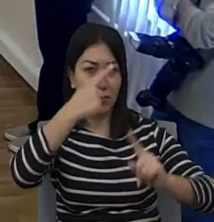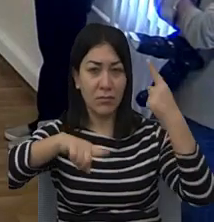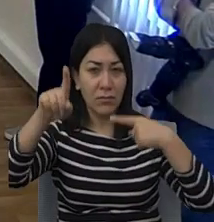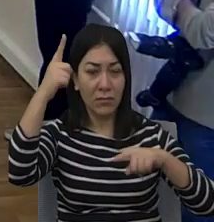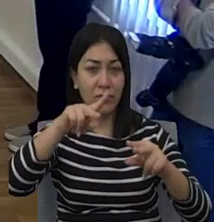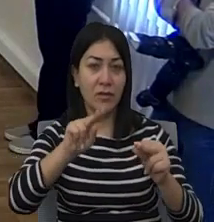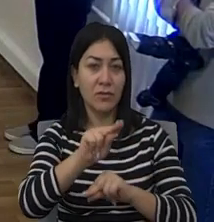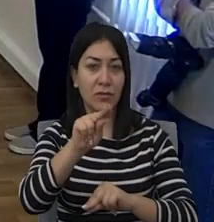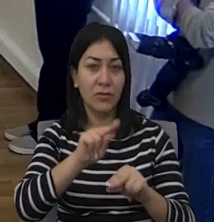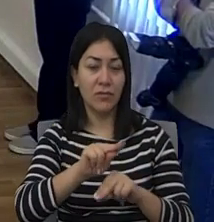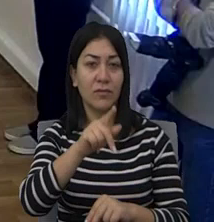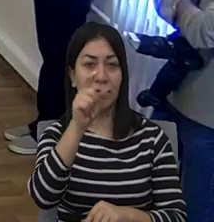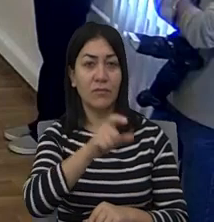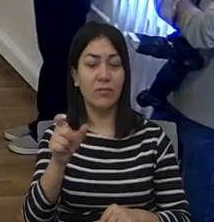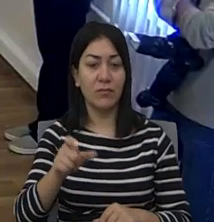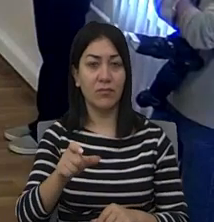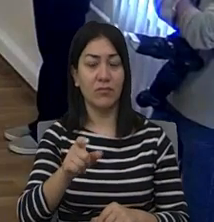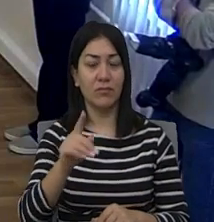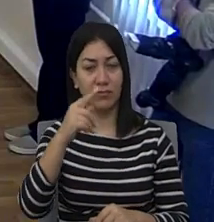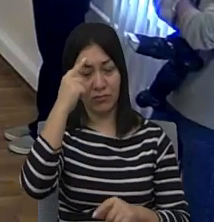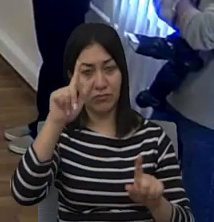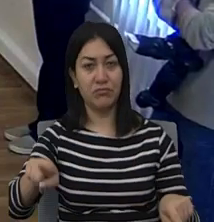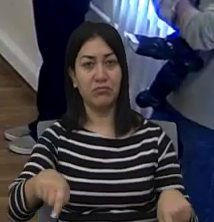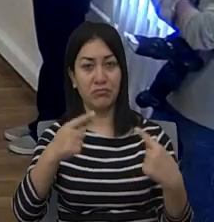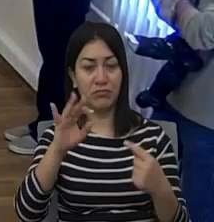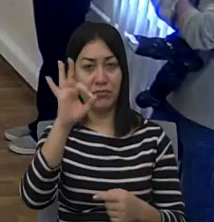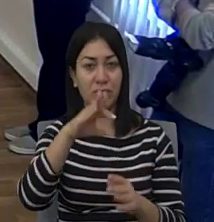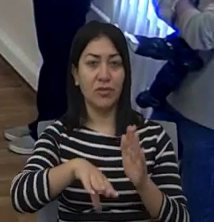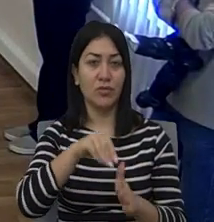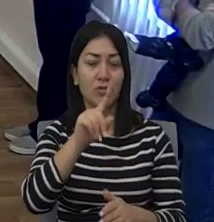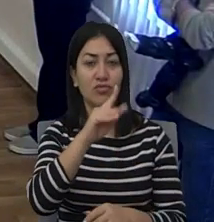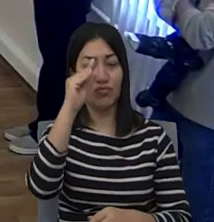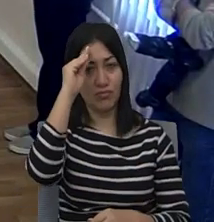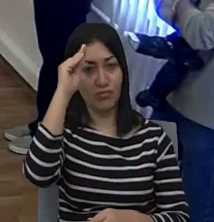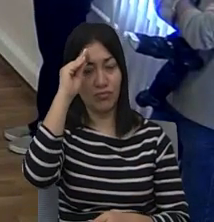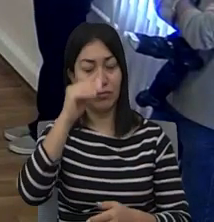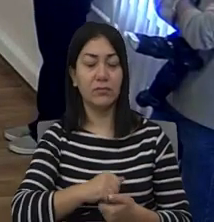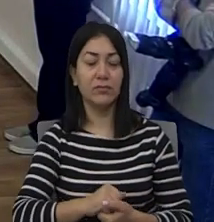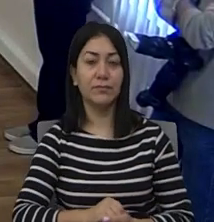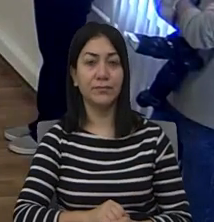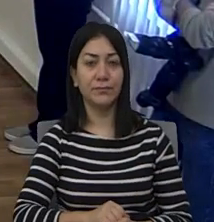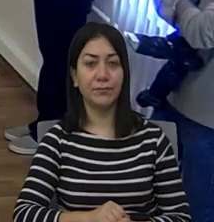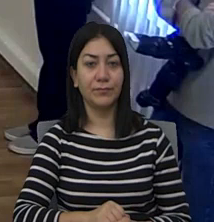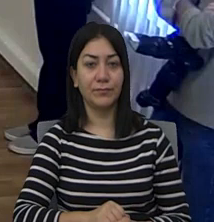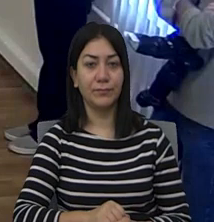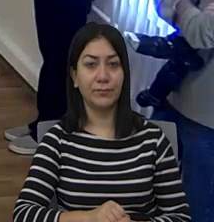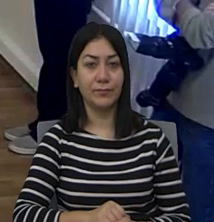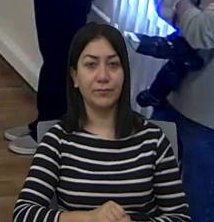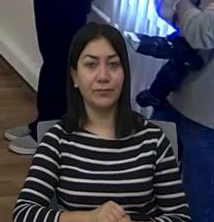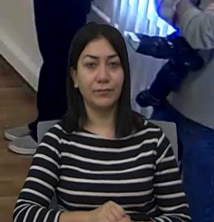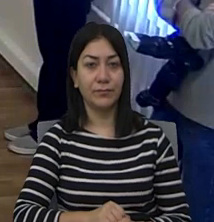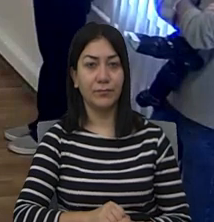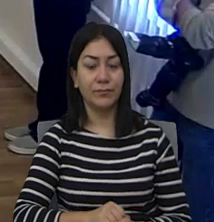civic education course. Ինչպես տեղյակ եք, IFES հաստատությունը արդեն իսկ համագործակցում է